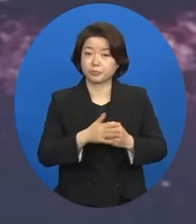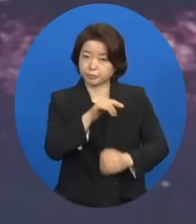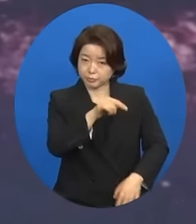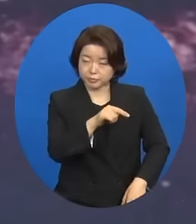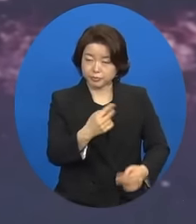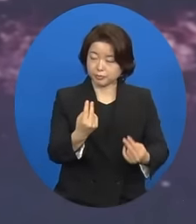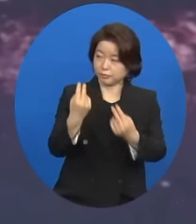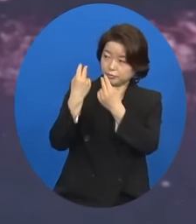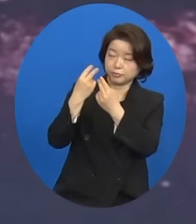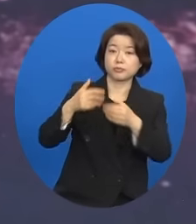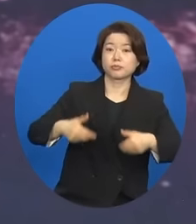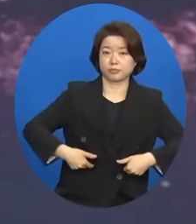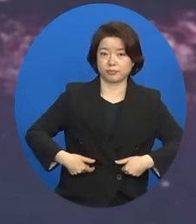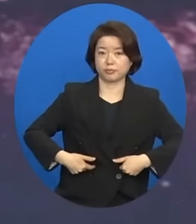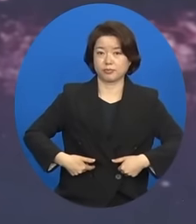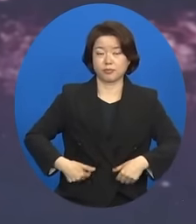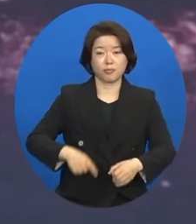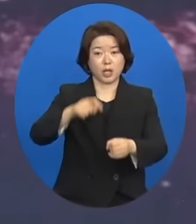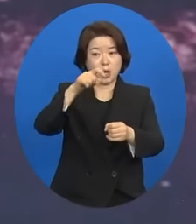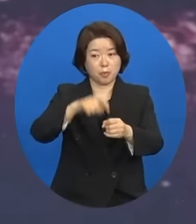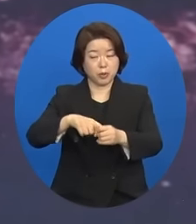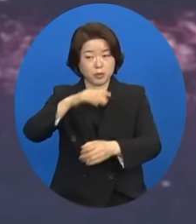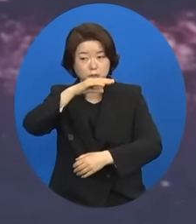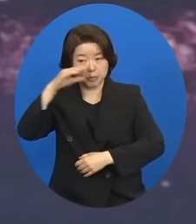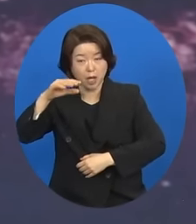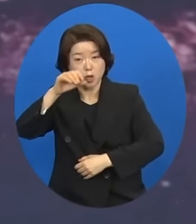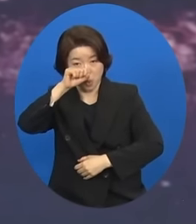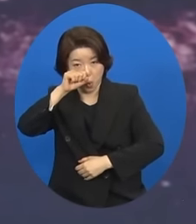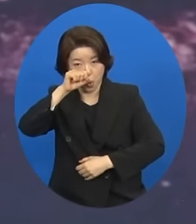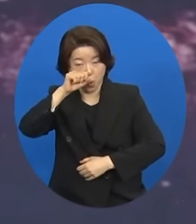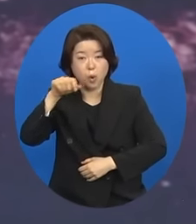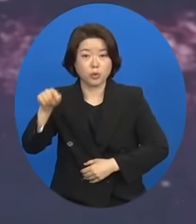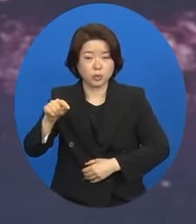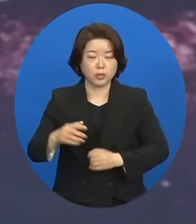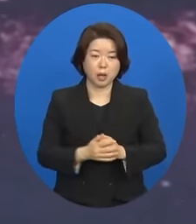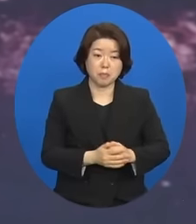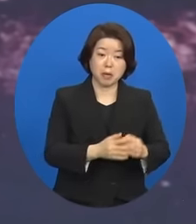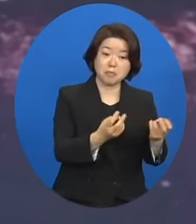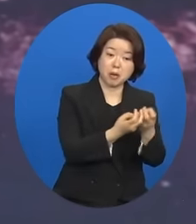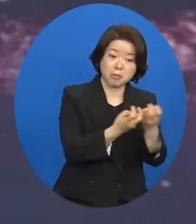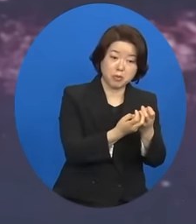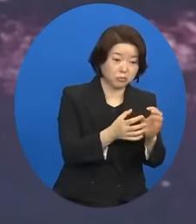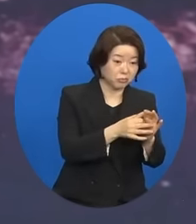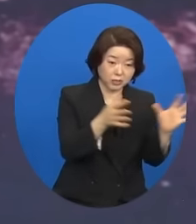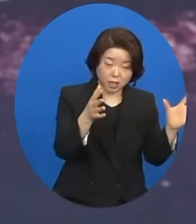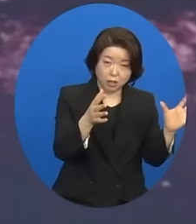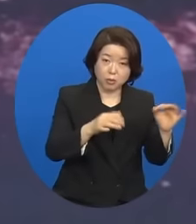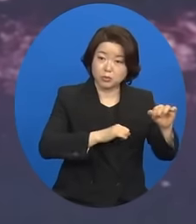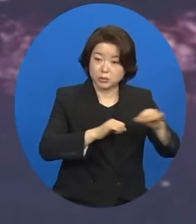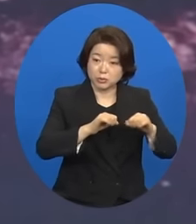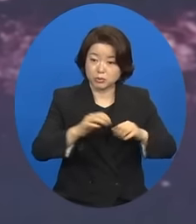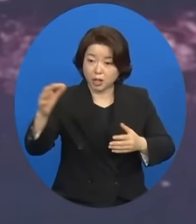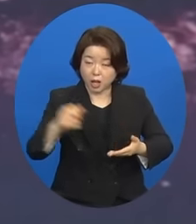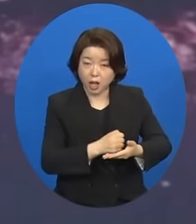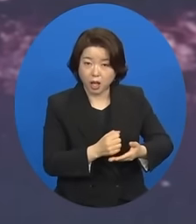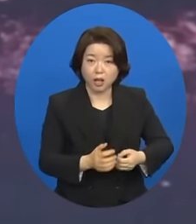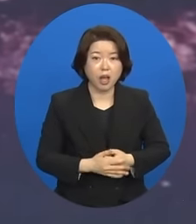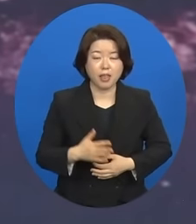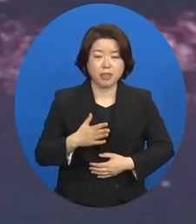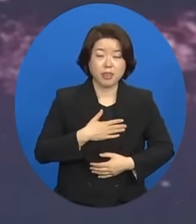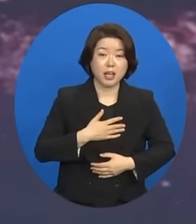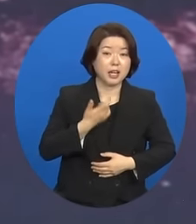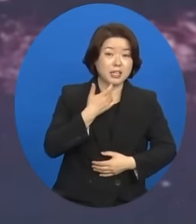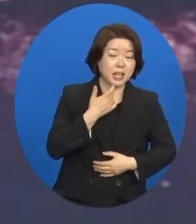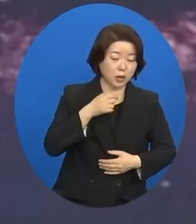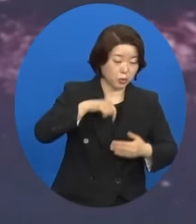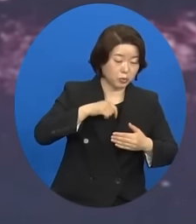돌아봐야 돼요 목적이 옳고 선하다면 수단과 방법을 가르지 않은 의 어떤 야업 같은